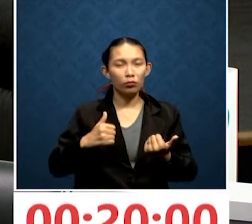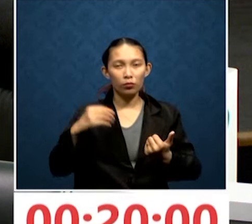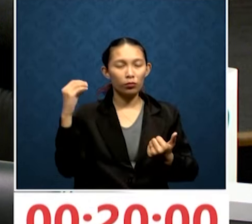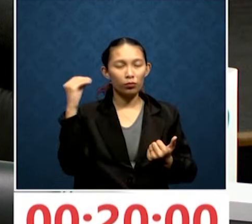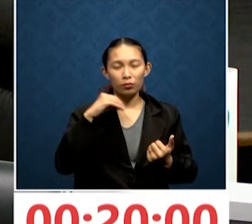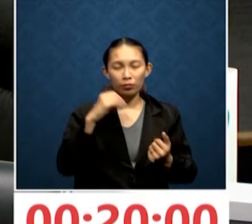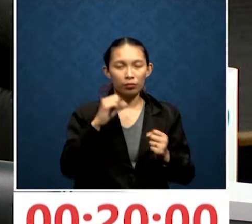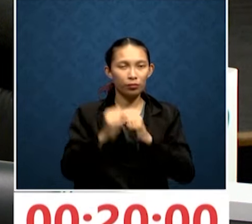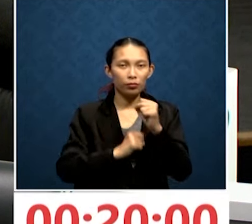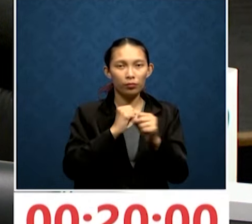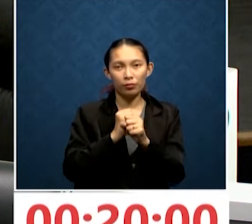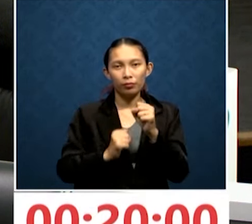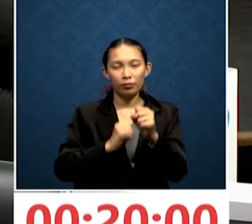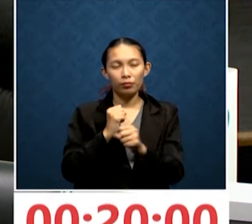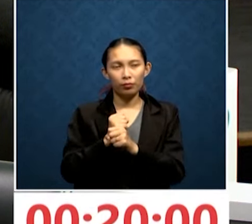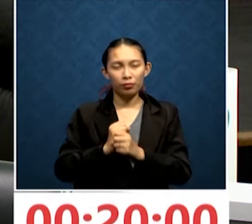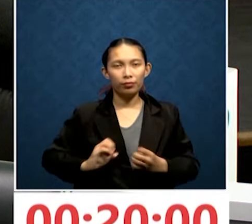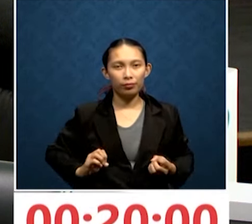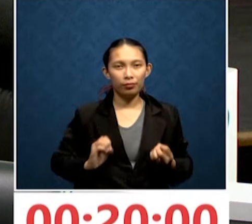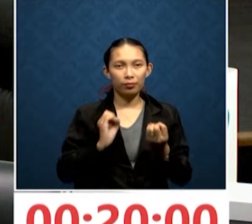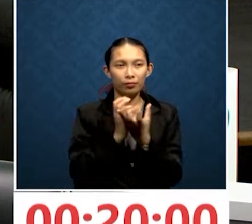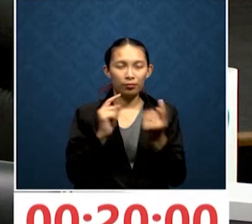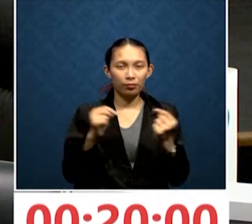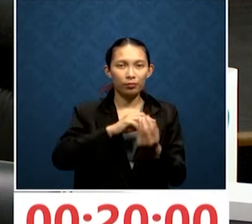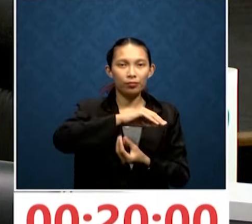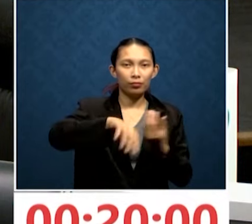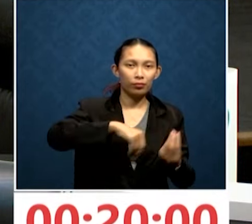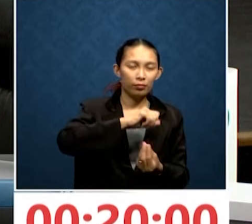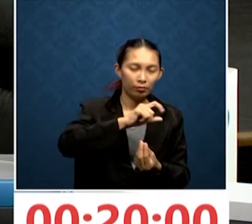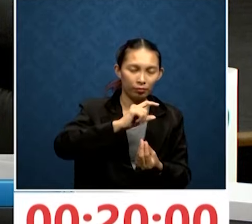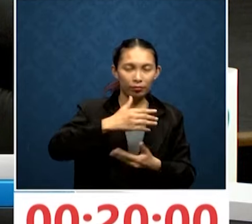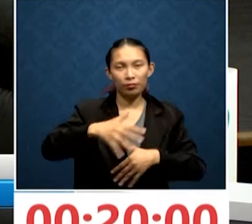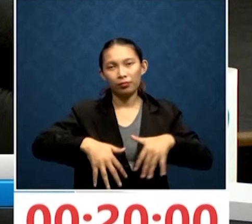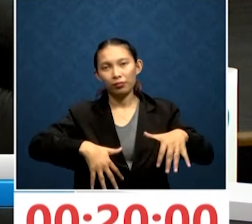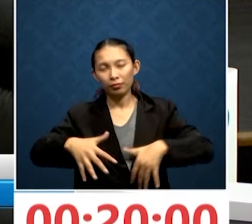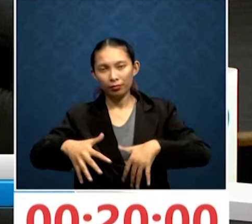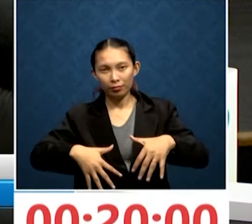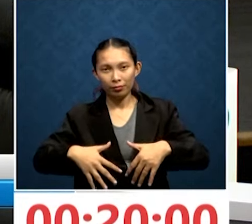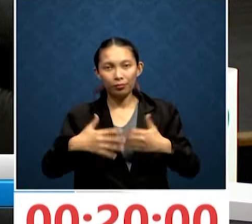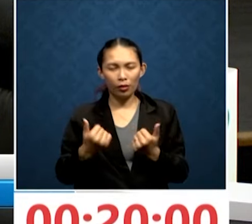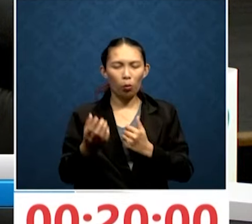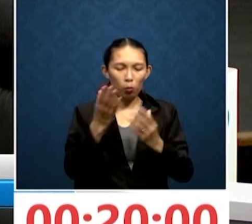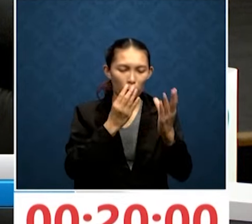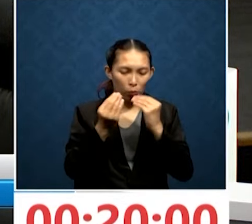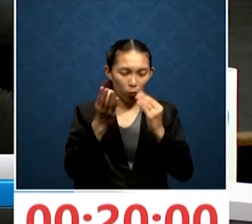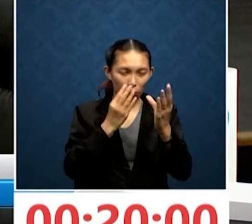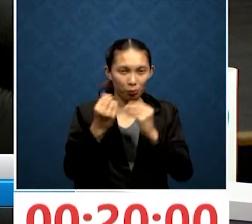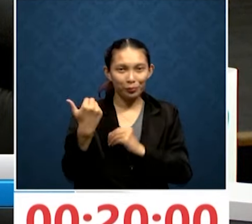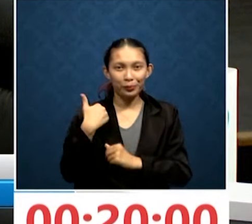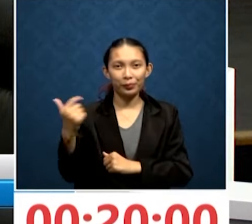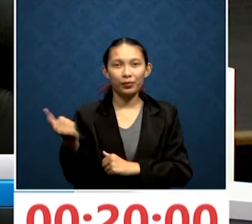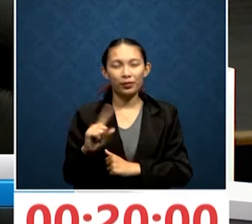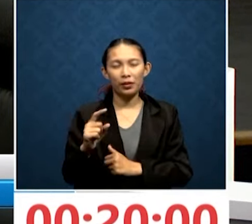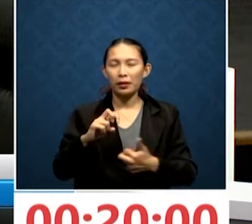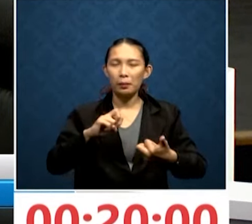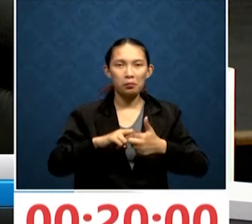ทุกๆปีสร้างความเสียหายอย่างมากในเศรษฐกิจและประชาชนจากการศึกษาในช่วงที่ผ่านมาพบว่ามีหลาย